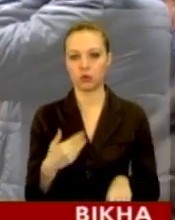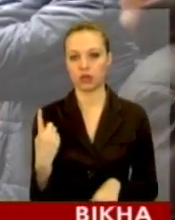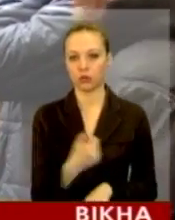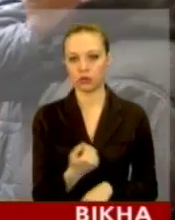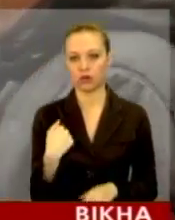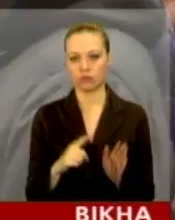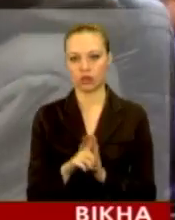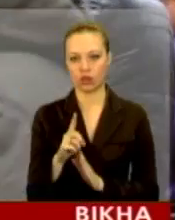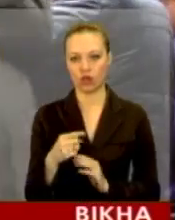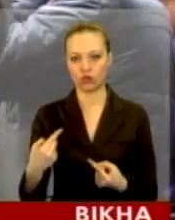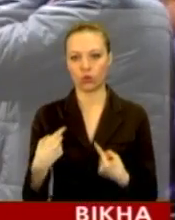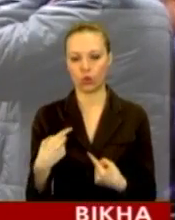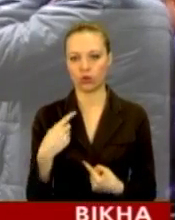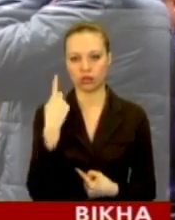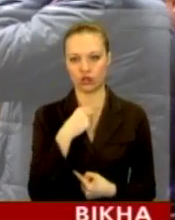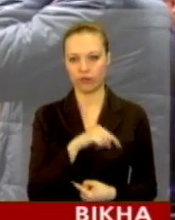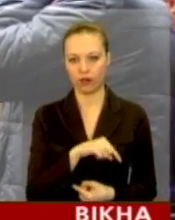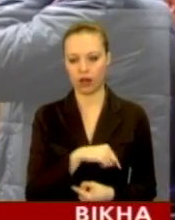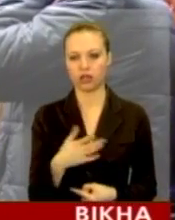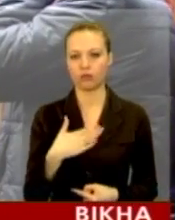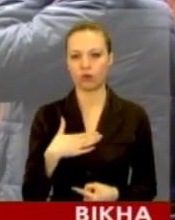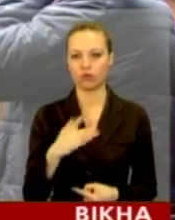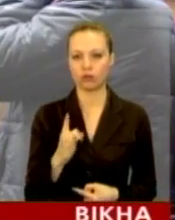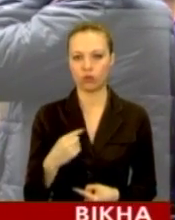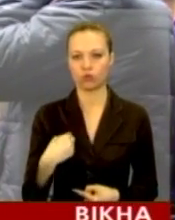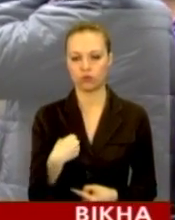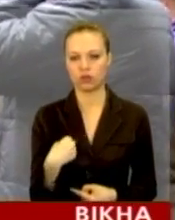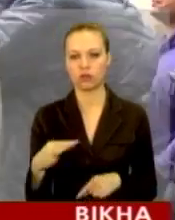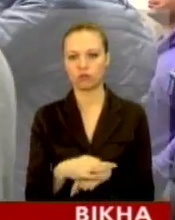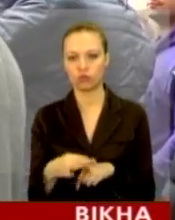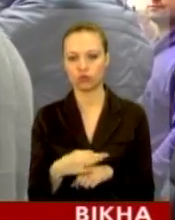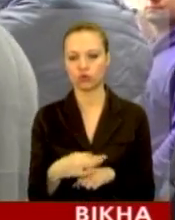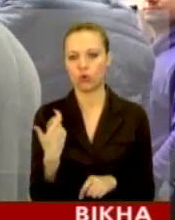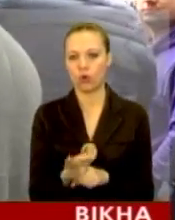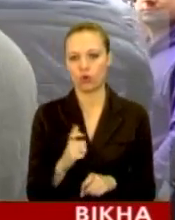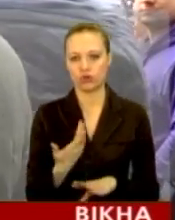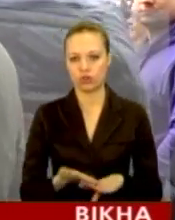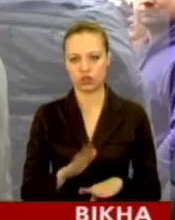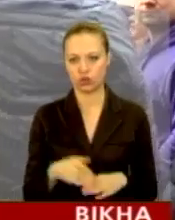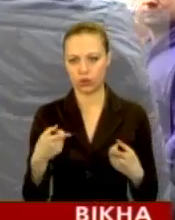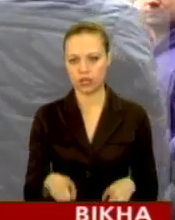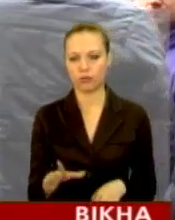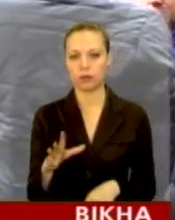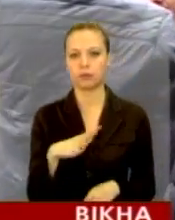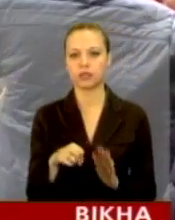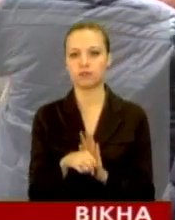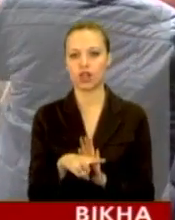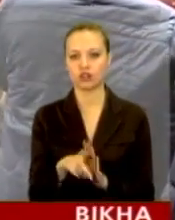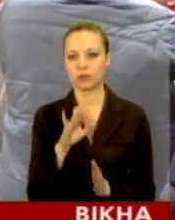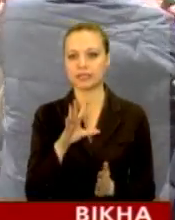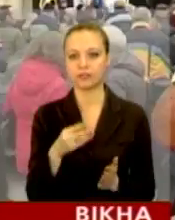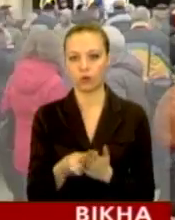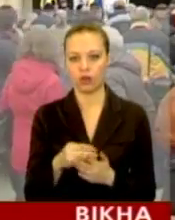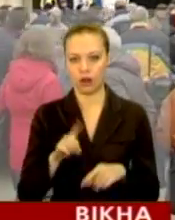мені пішли угрози особистого характеру. Мені, моєму дитину, мужу. Дуже тяжко насправді бути біженцем в рідній